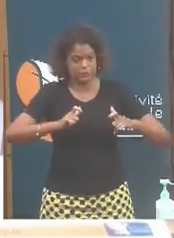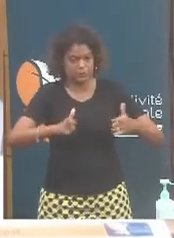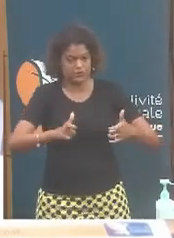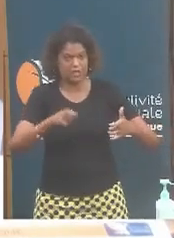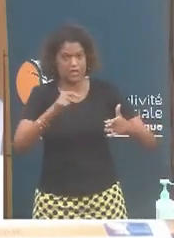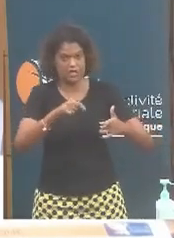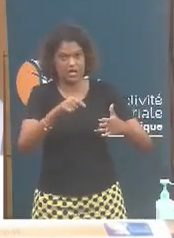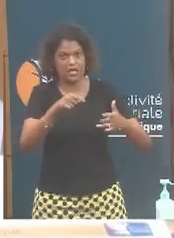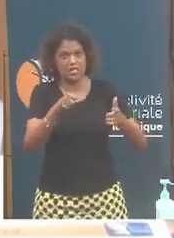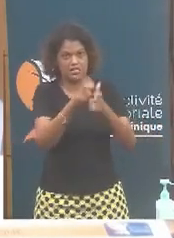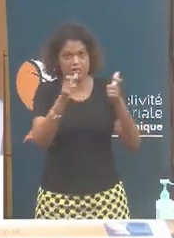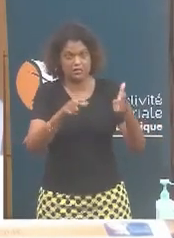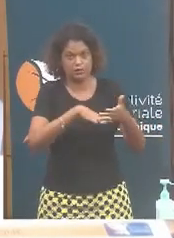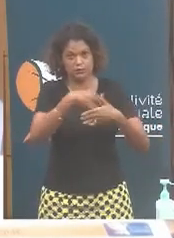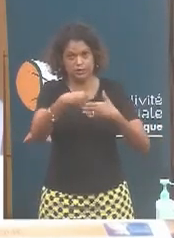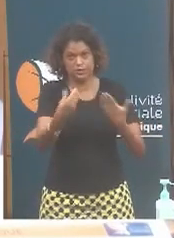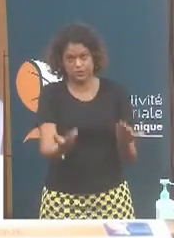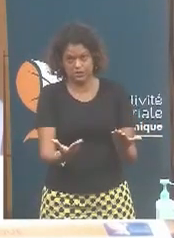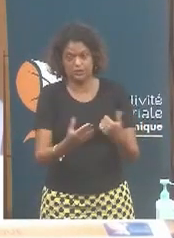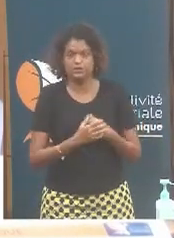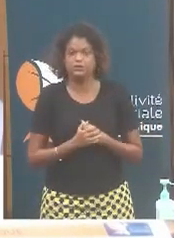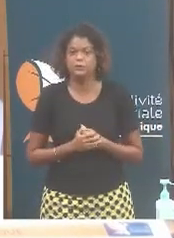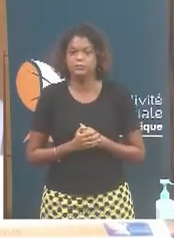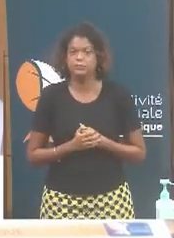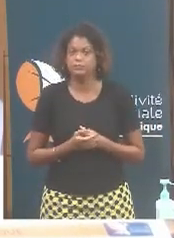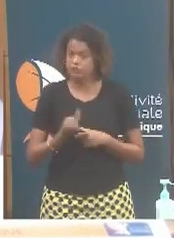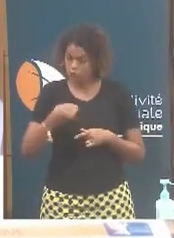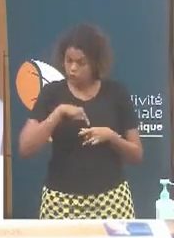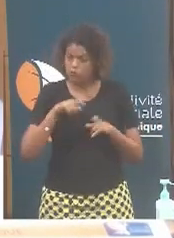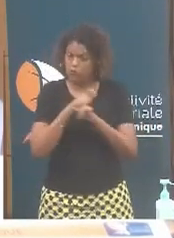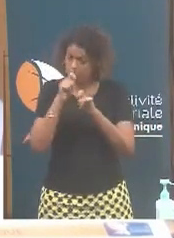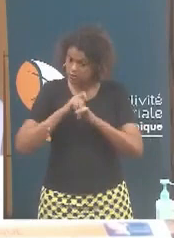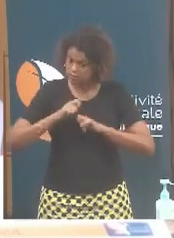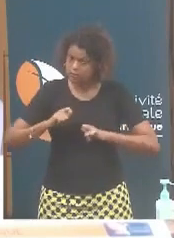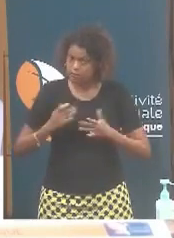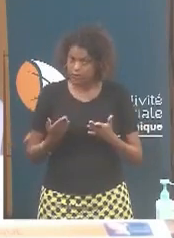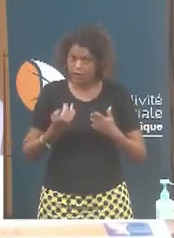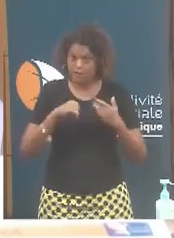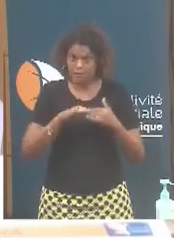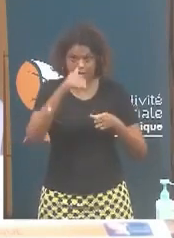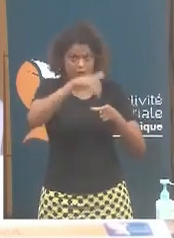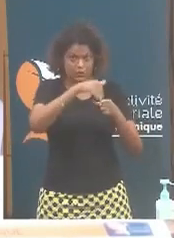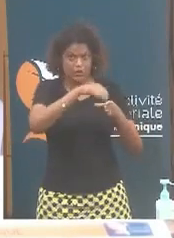extérieurs. Et nous avions respecté ça. Par contre, dans les EPCI,